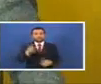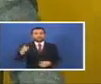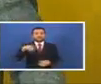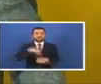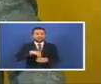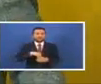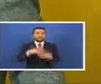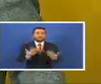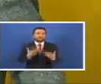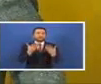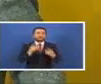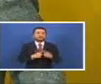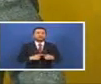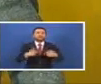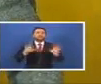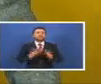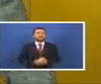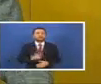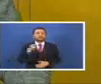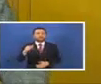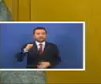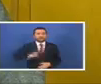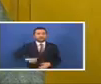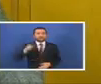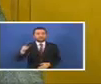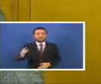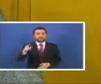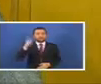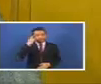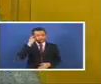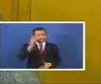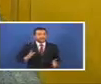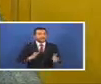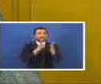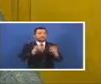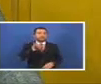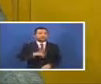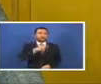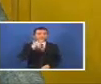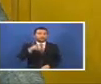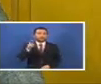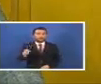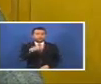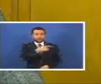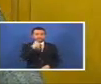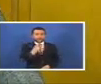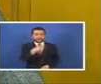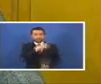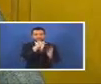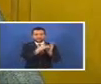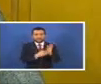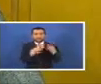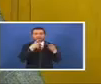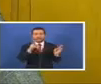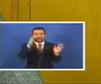arasında sayılmamıştır. Savcının buna başta itiraz etme hakkı yoktur. Dediğim maddelere